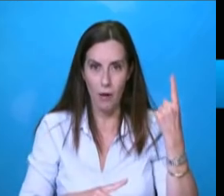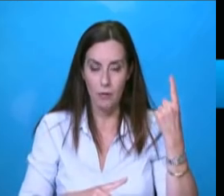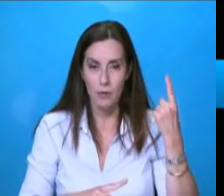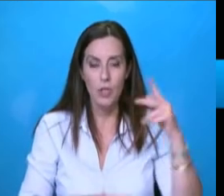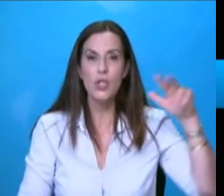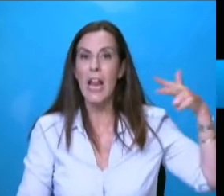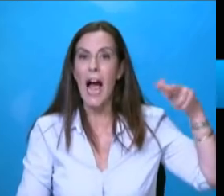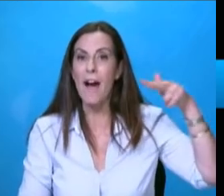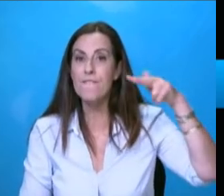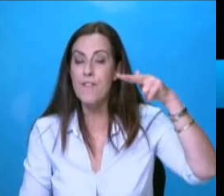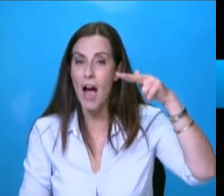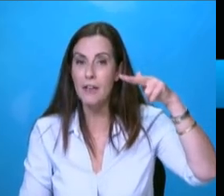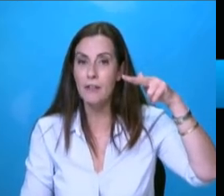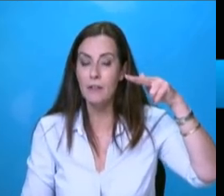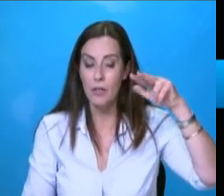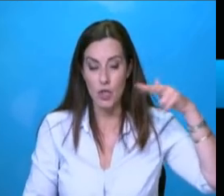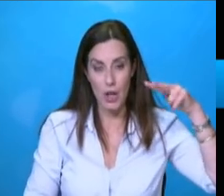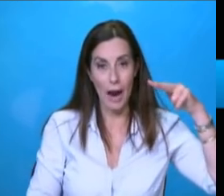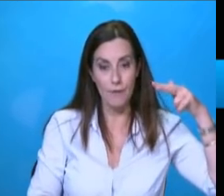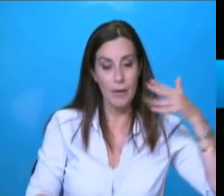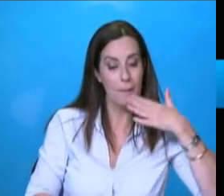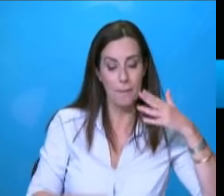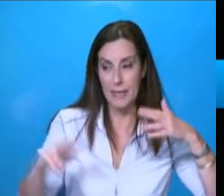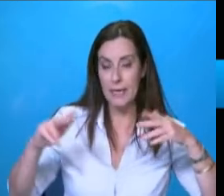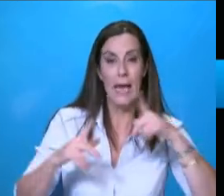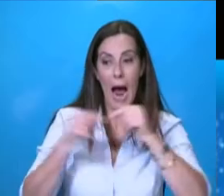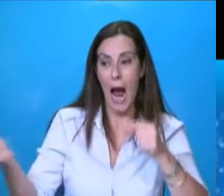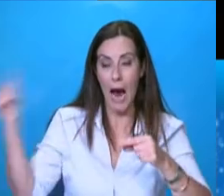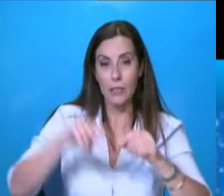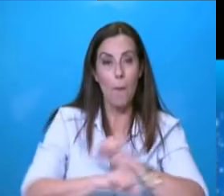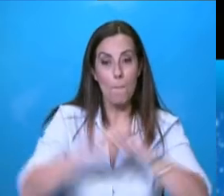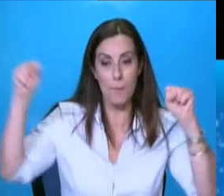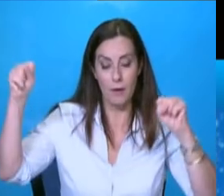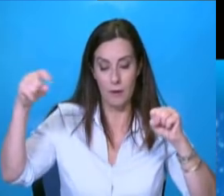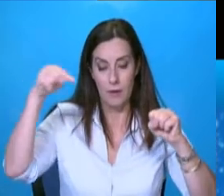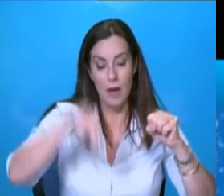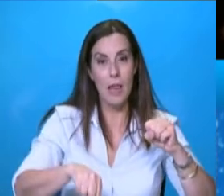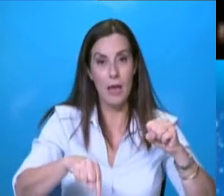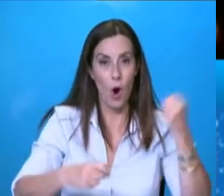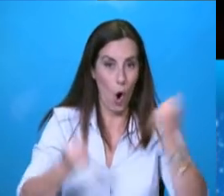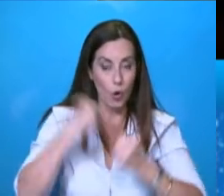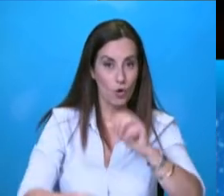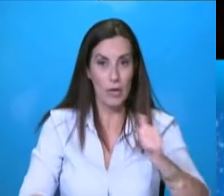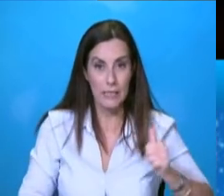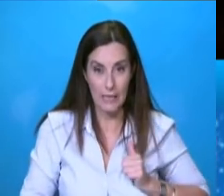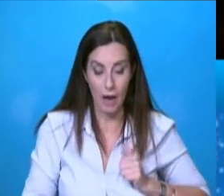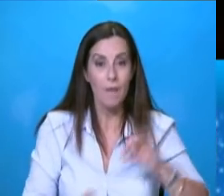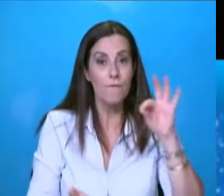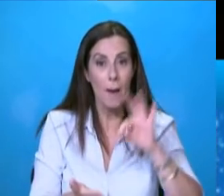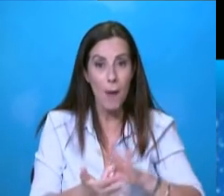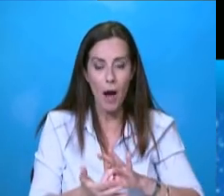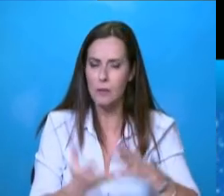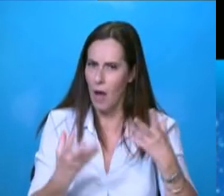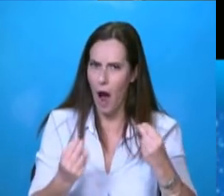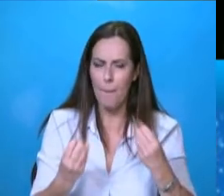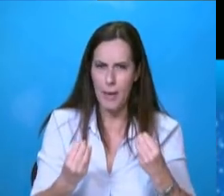רחפן שמשוגר מהרצועה ומשליך מטען לעבר כלי רכב צהלי, ומאז סדרה